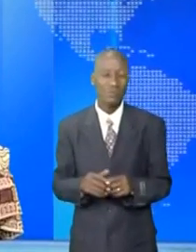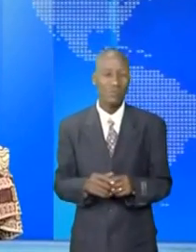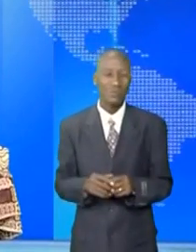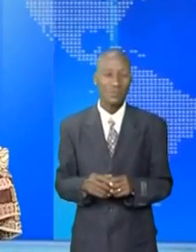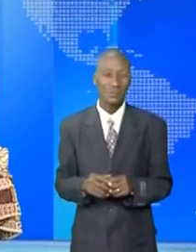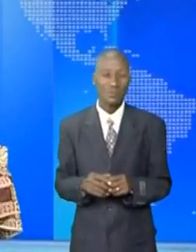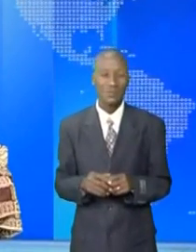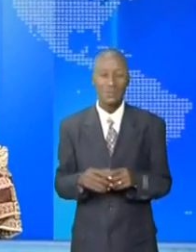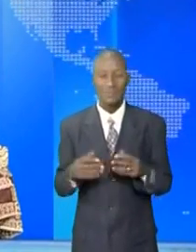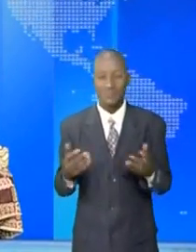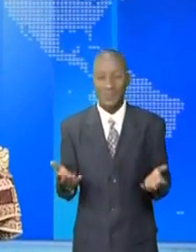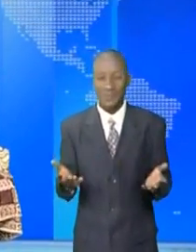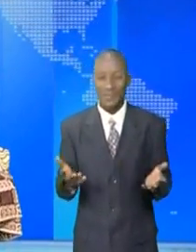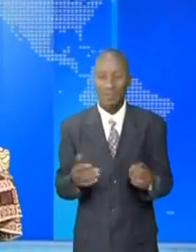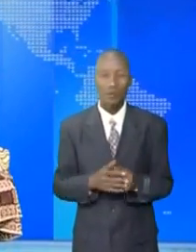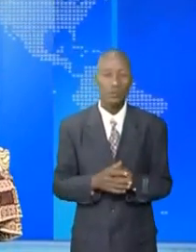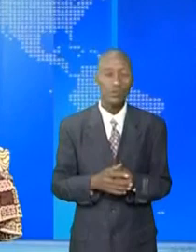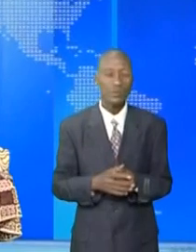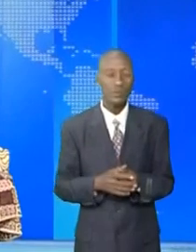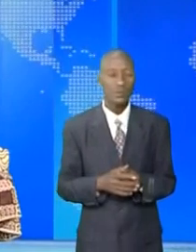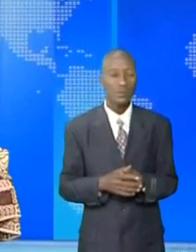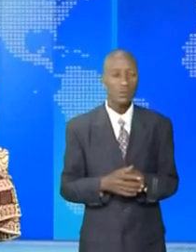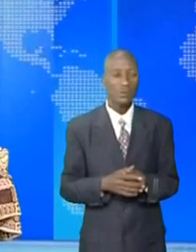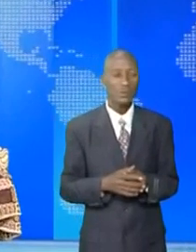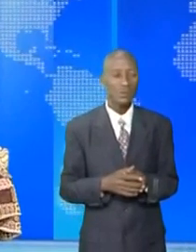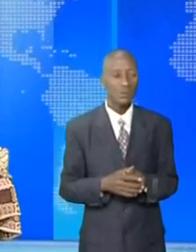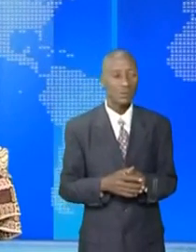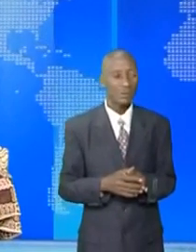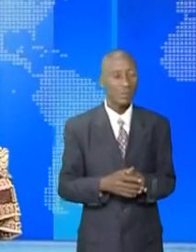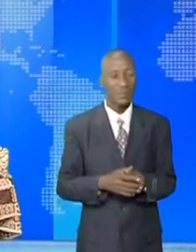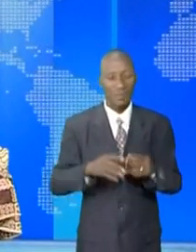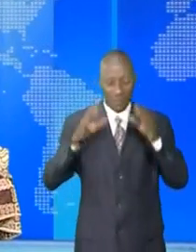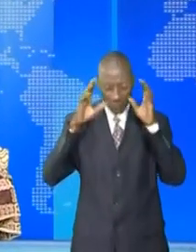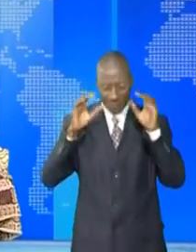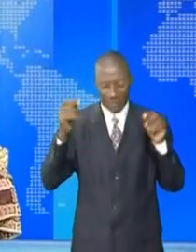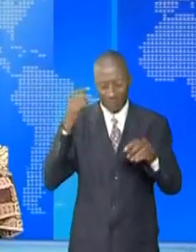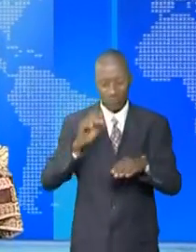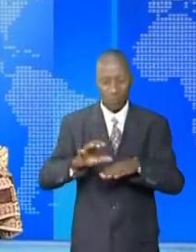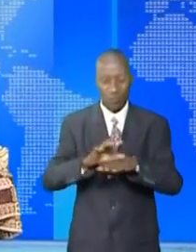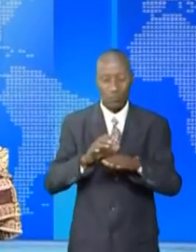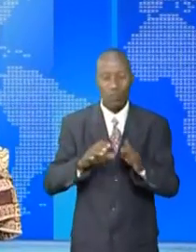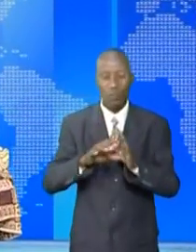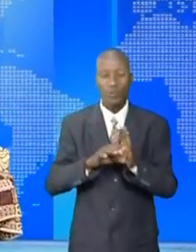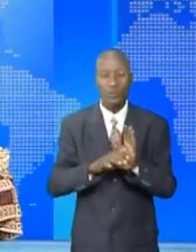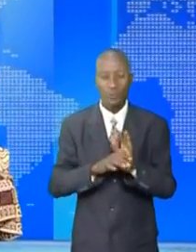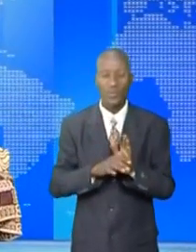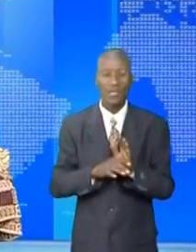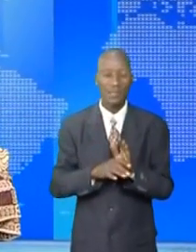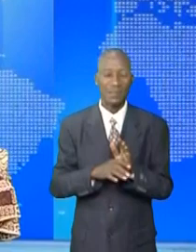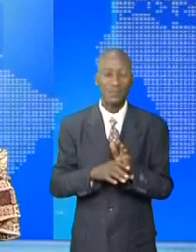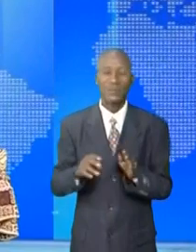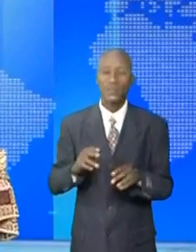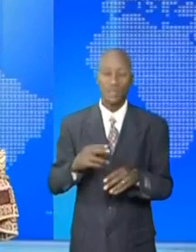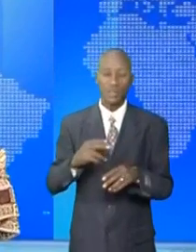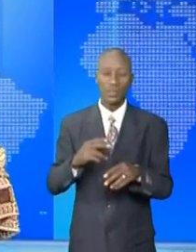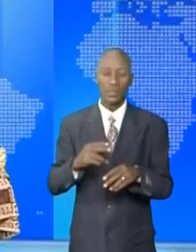ces individus se servent de l'identité du président de la Cour constitutionnelle ad intérim en usant des faux numéros